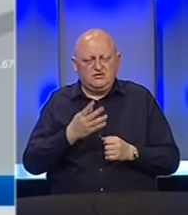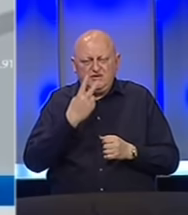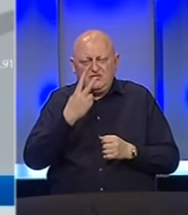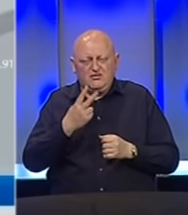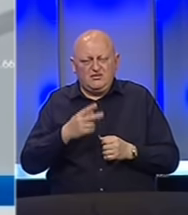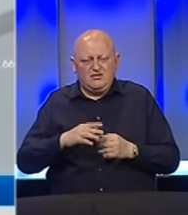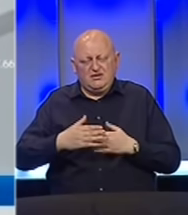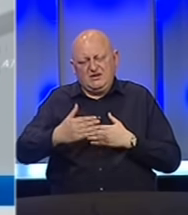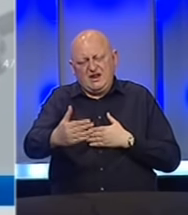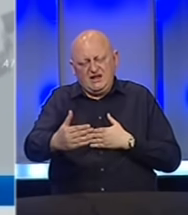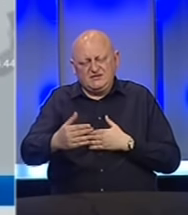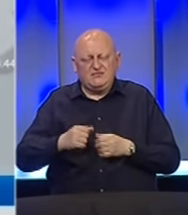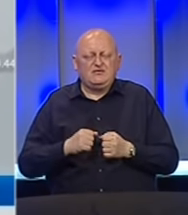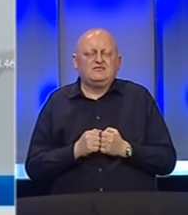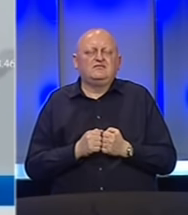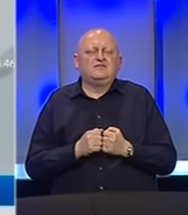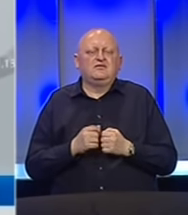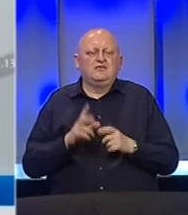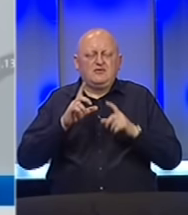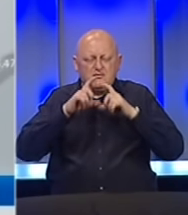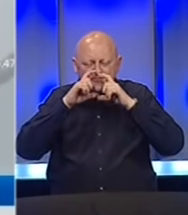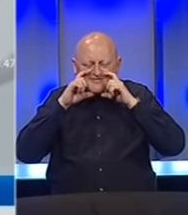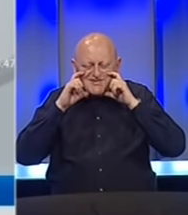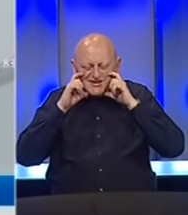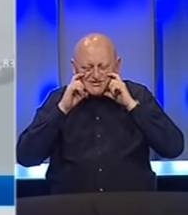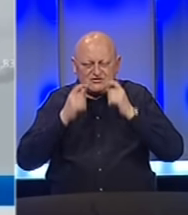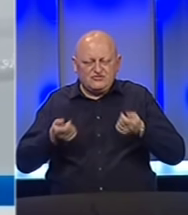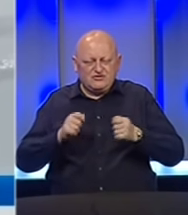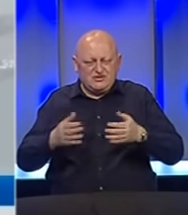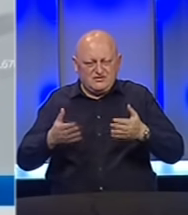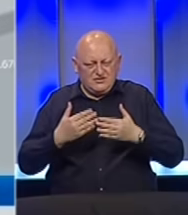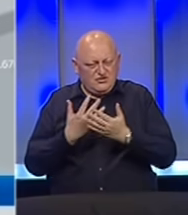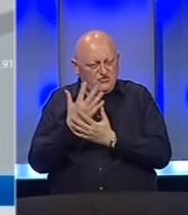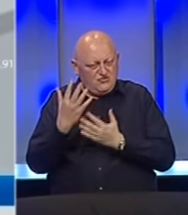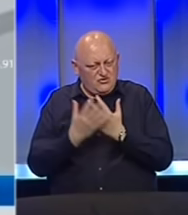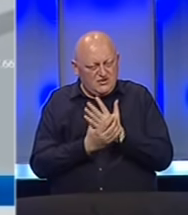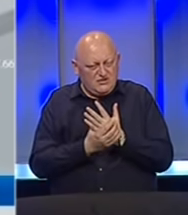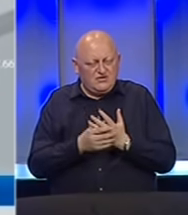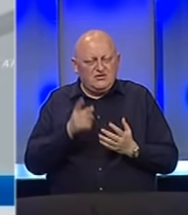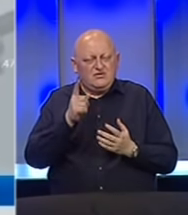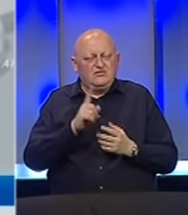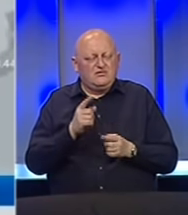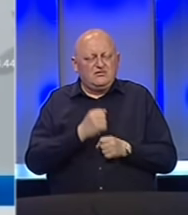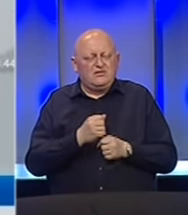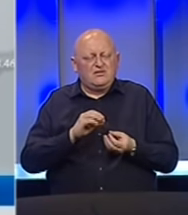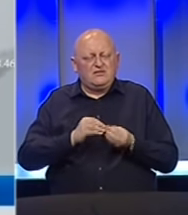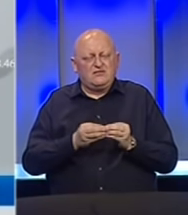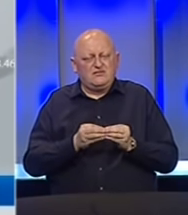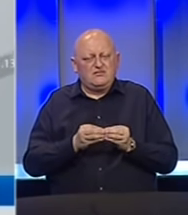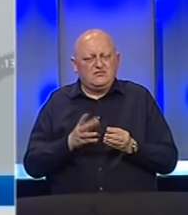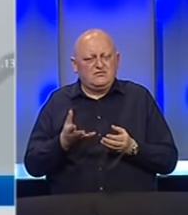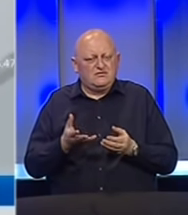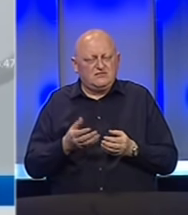predviđeni razmak, poštujući dakle nošenje maski u zatvorenom prostoru rukavica, dakle tu ne pravi se problem